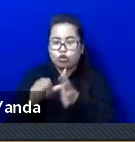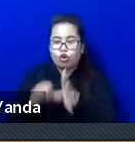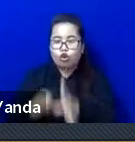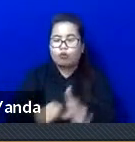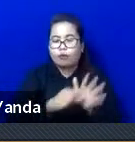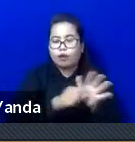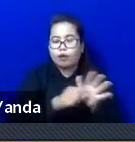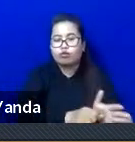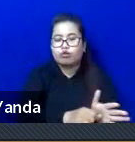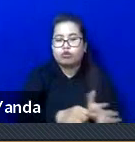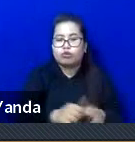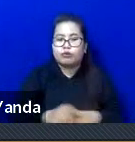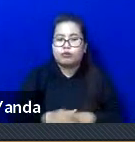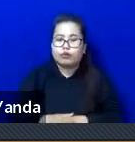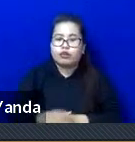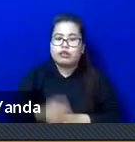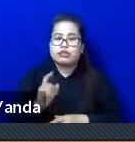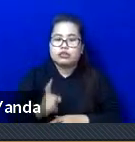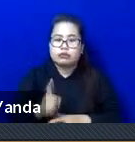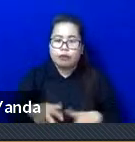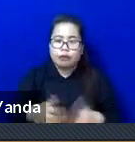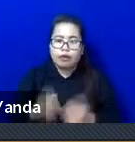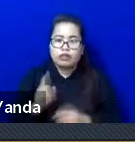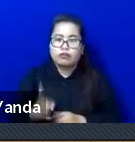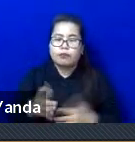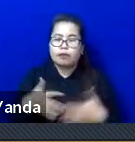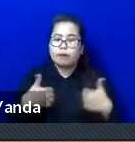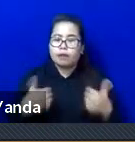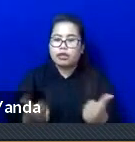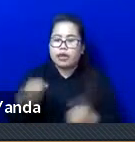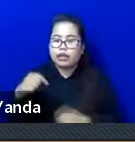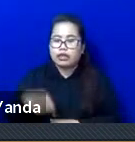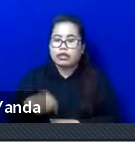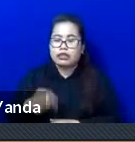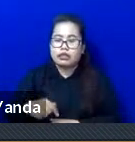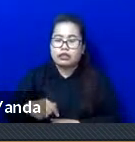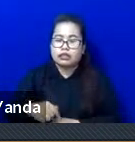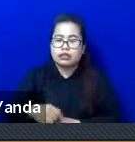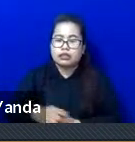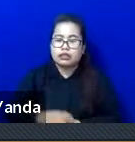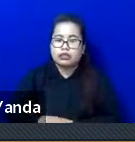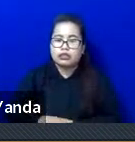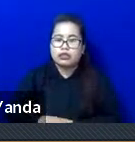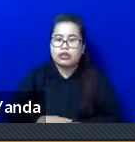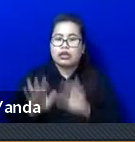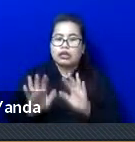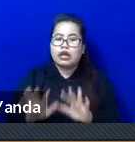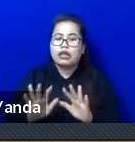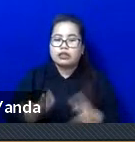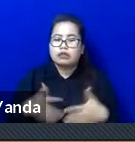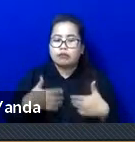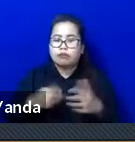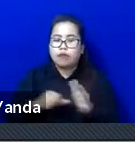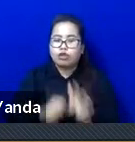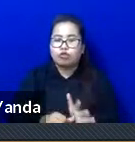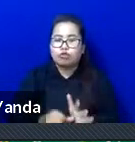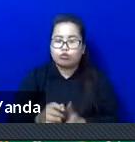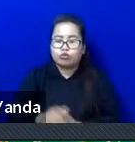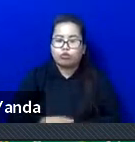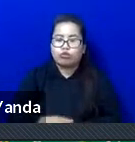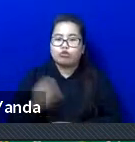dalam kebajikan, karena memang kebaikan inilah yang nanti sangat membantu